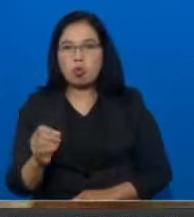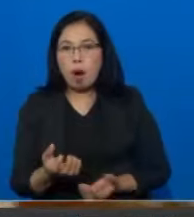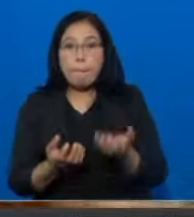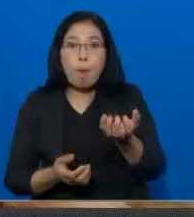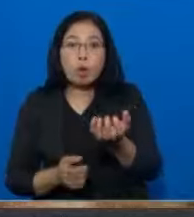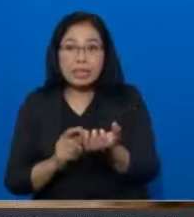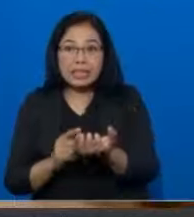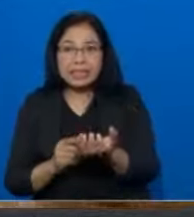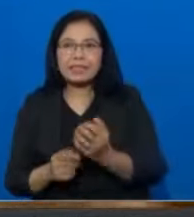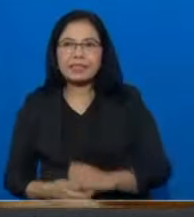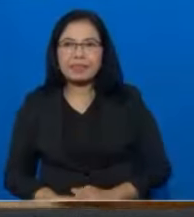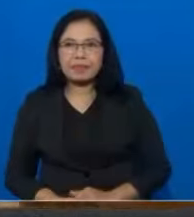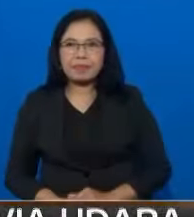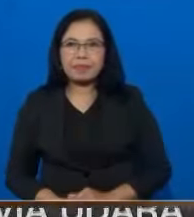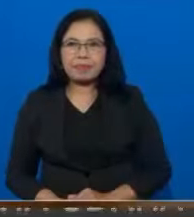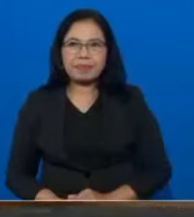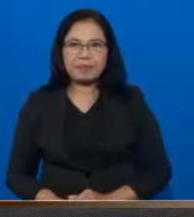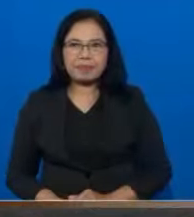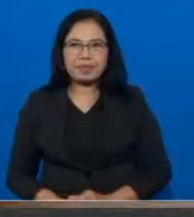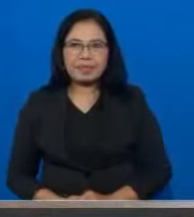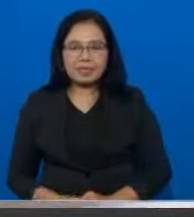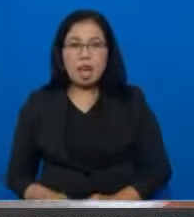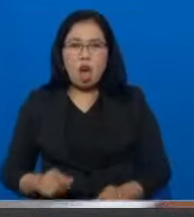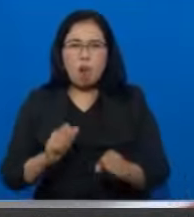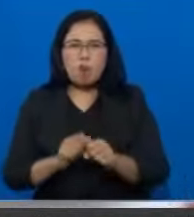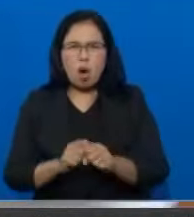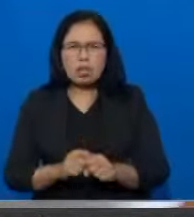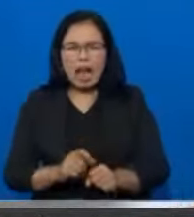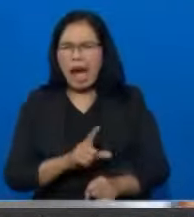Waktunya kita icipi bubur ayam yang telah dibuat hampir semalam suntuk.